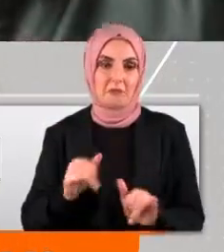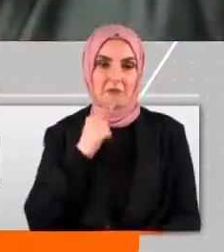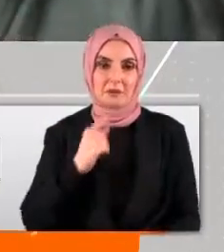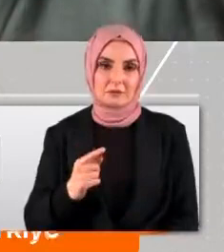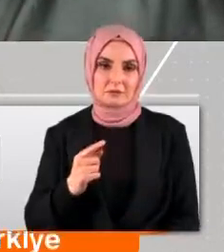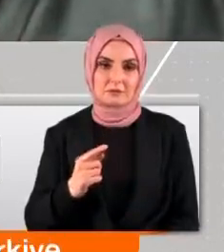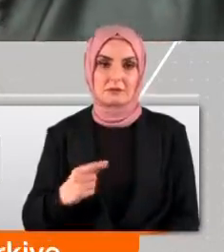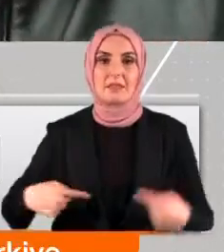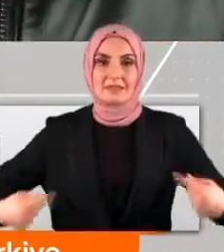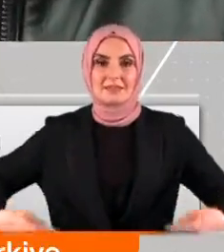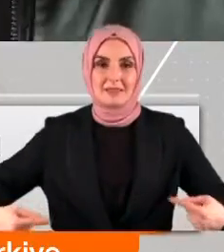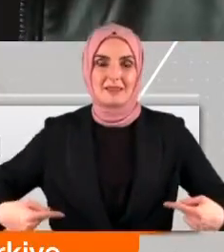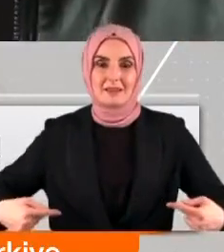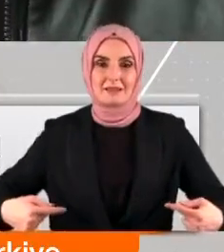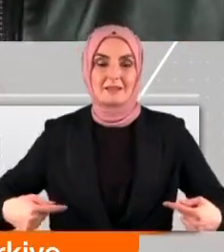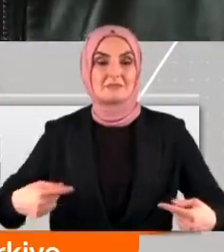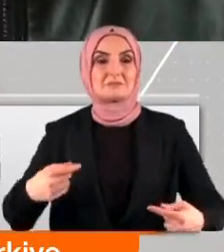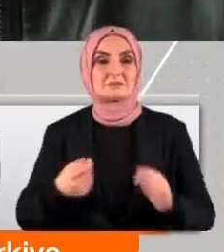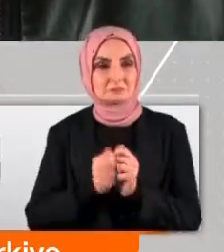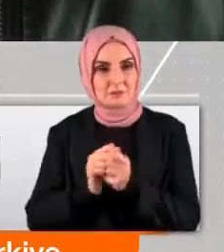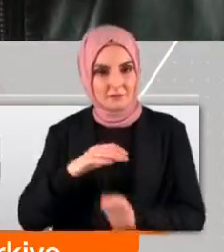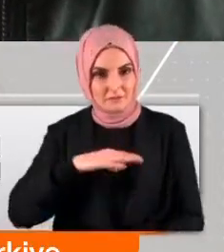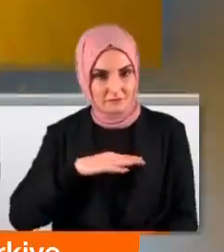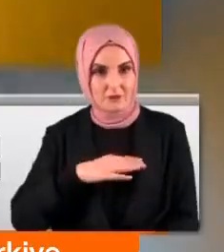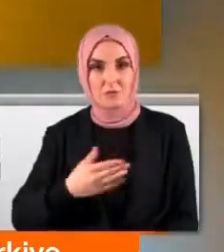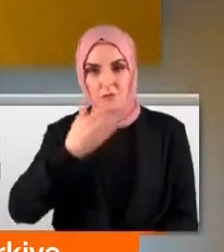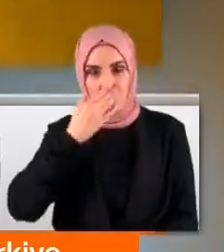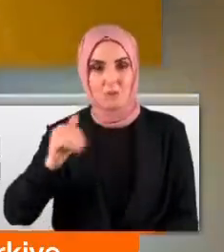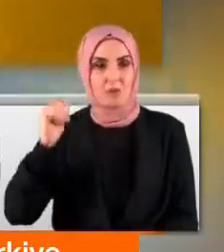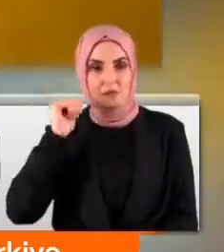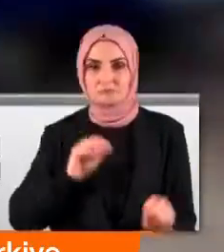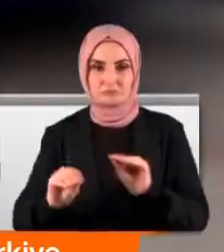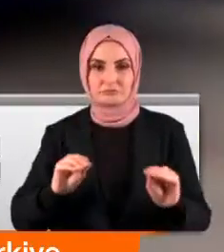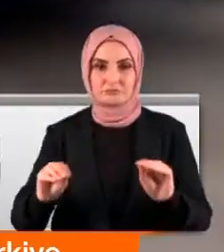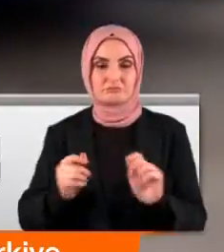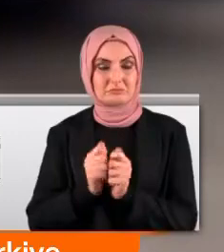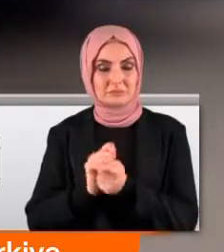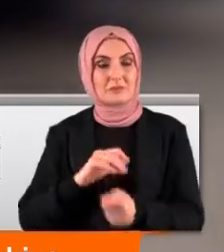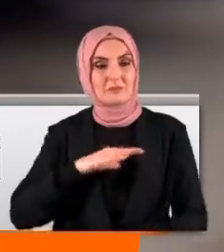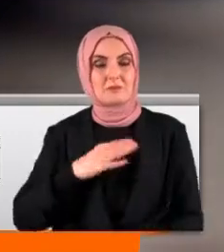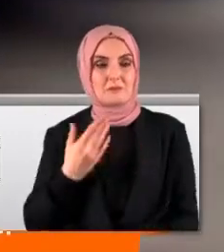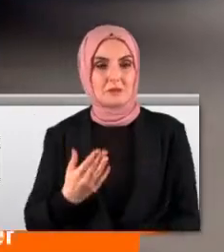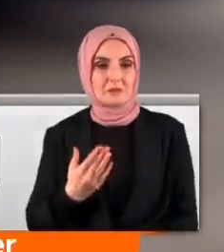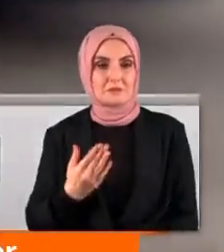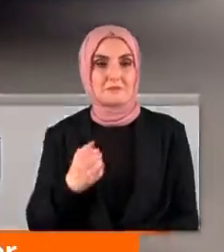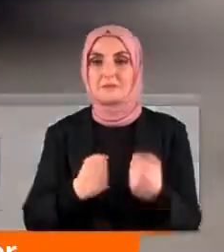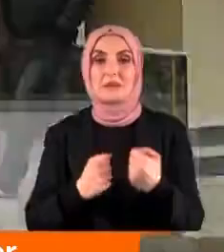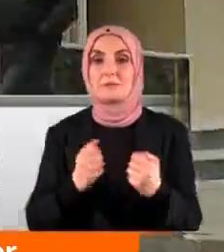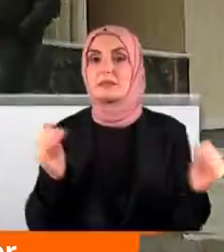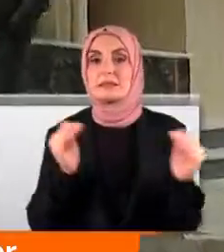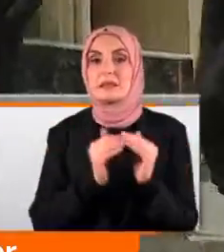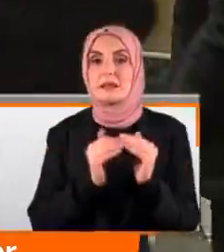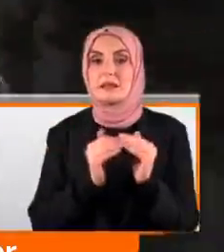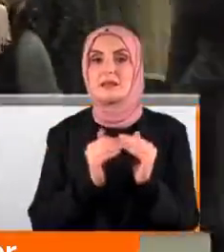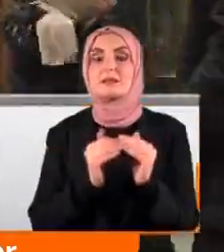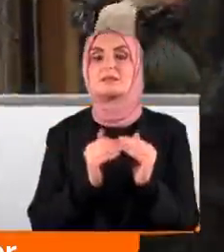aksesuarlar yapılmıştı. Yani ön, arka aksesuarlar yapılmıştı. Arabanın piyasa değeri modifiye ile birlikte yaklaşık 500 bin liraydı.